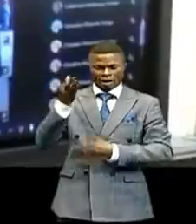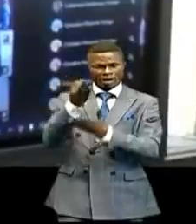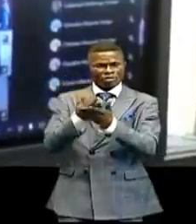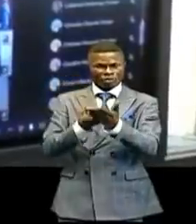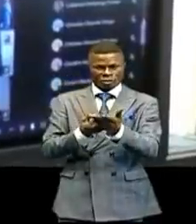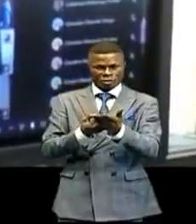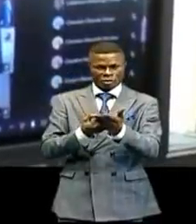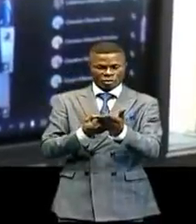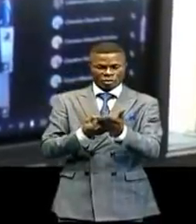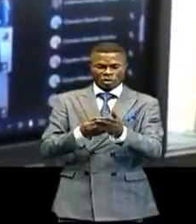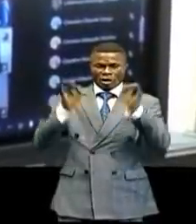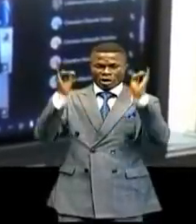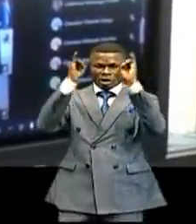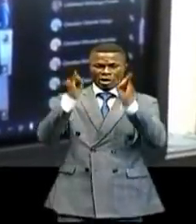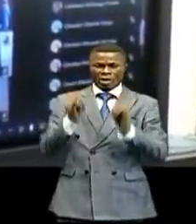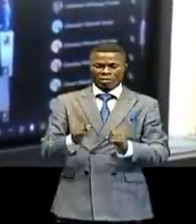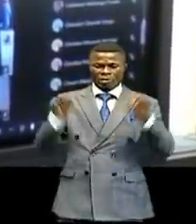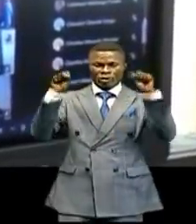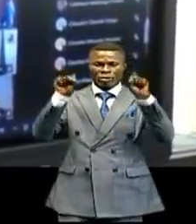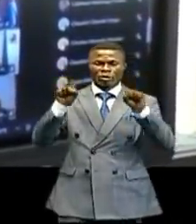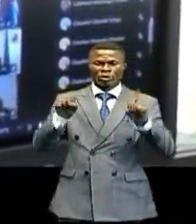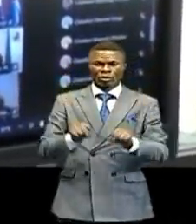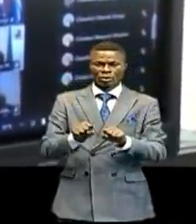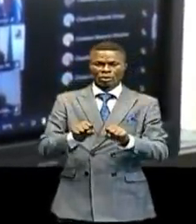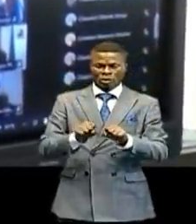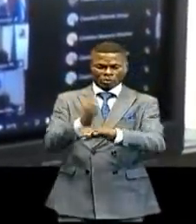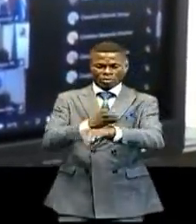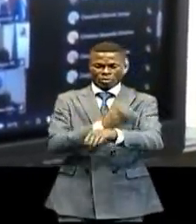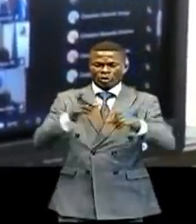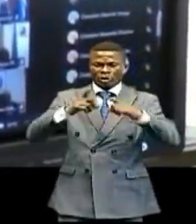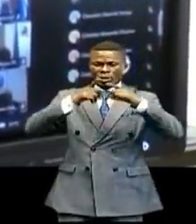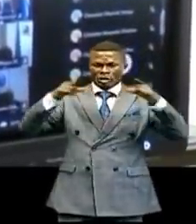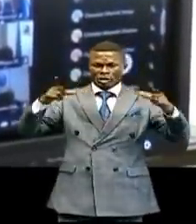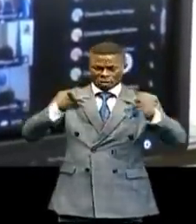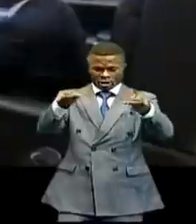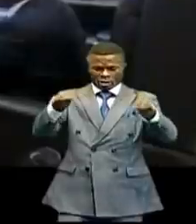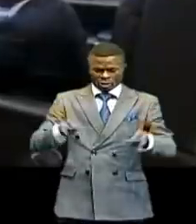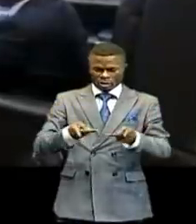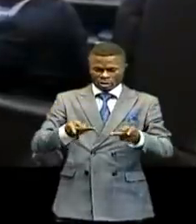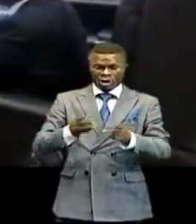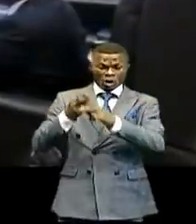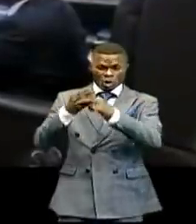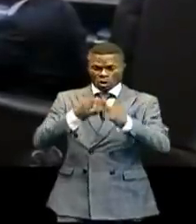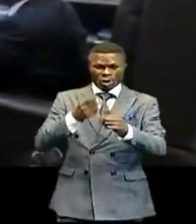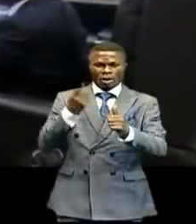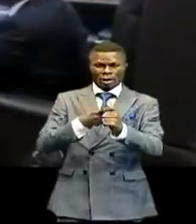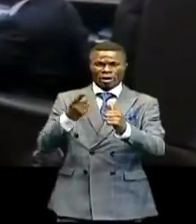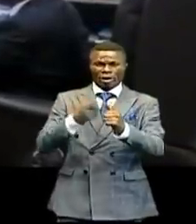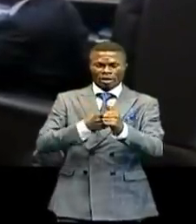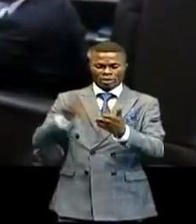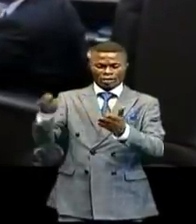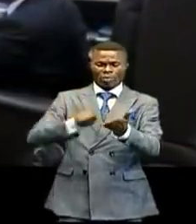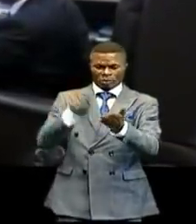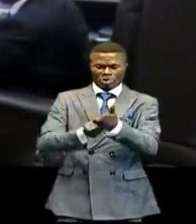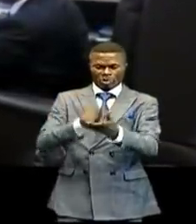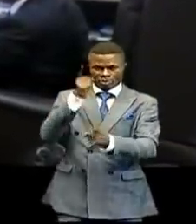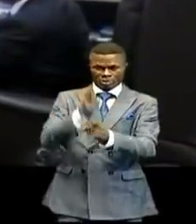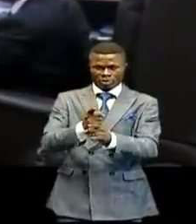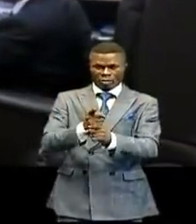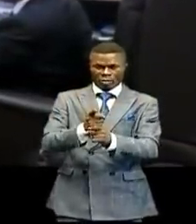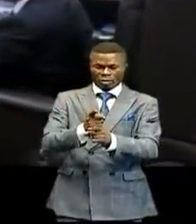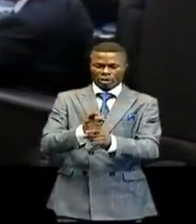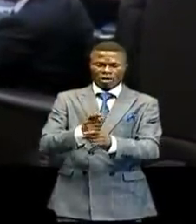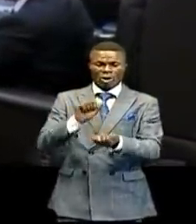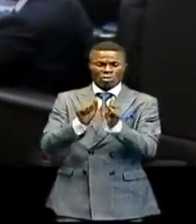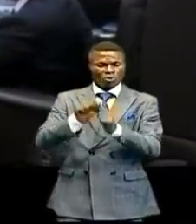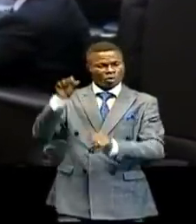fiscales, la numérisation du système et l'élargissement de l'assiette fiscale tout en veillant à une taxation juste et sans